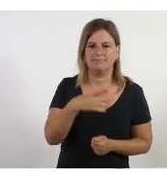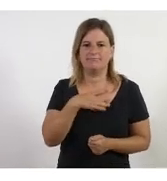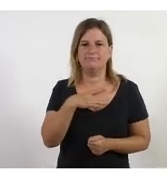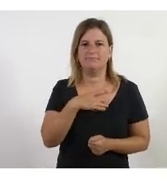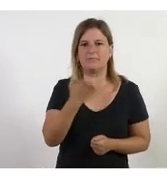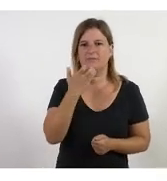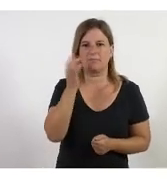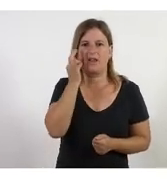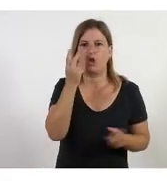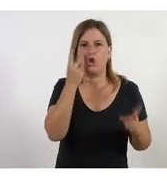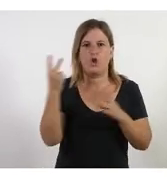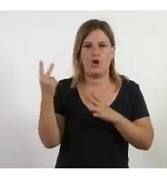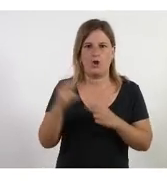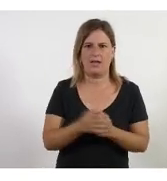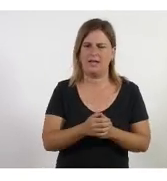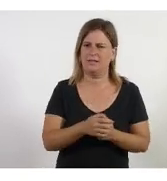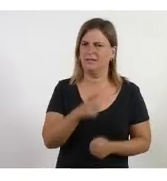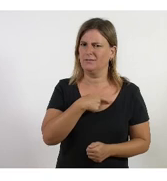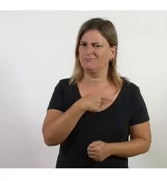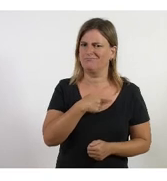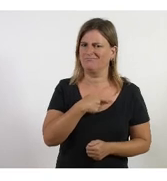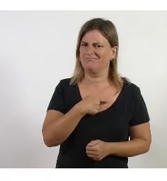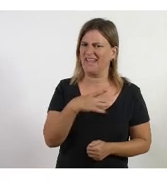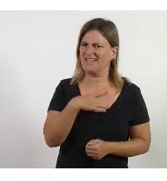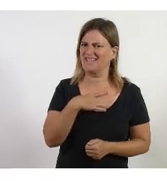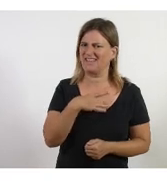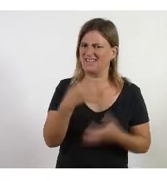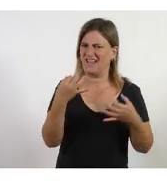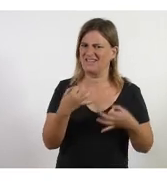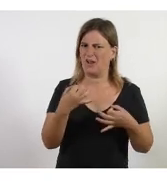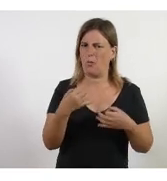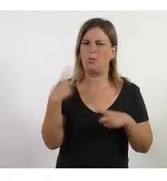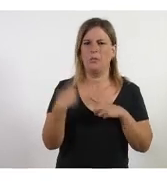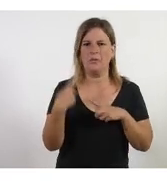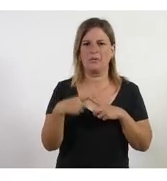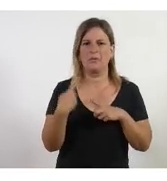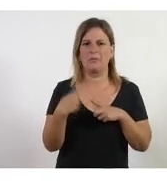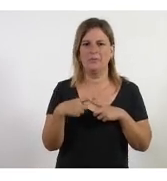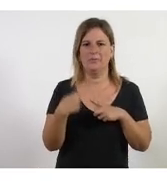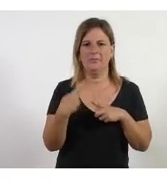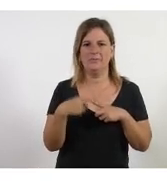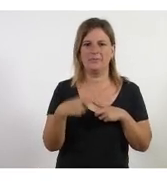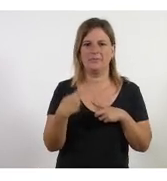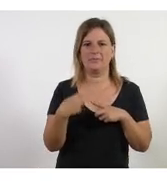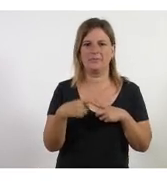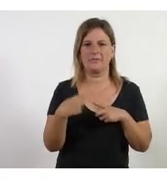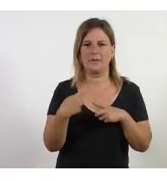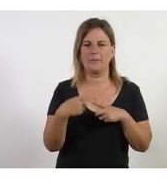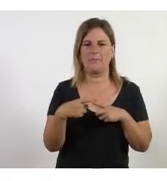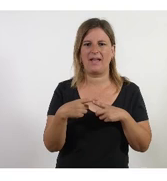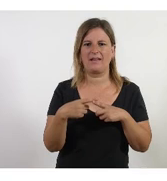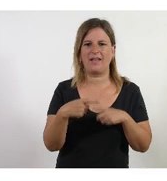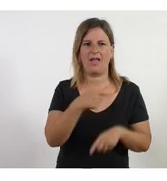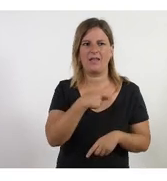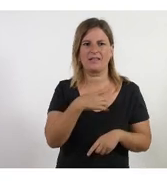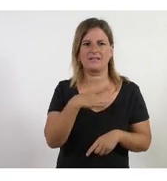no? Segur que sent molta incertesa en aquest moment. Per què? Què hi ha a dintre de la incertesa